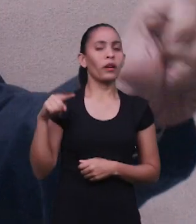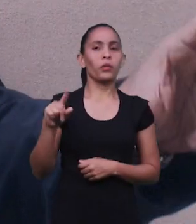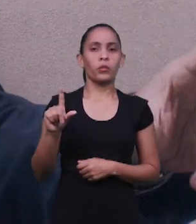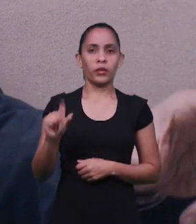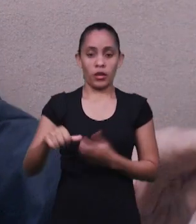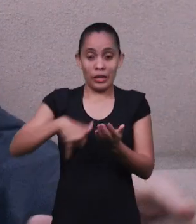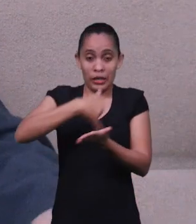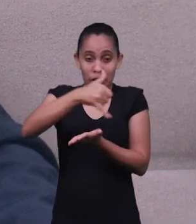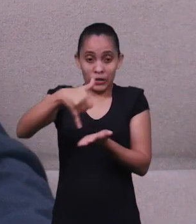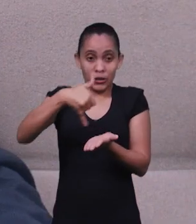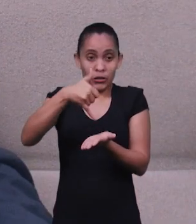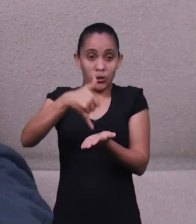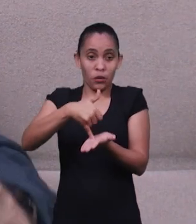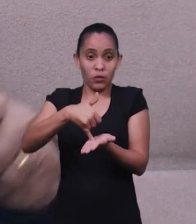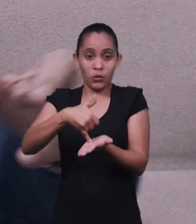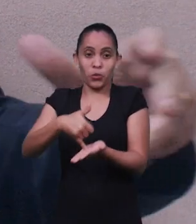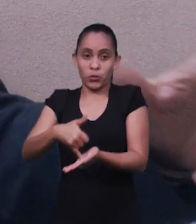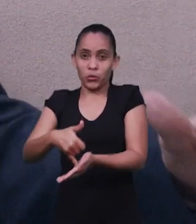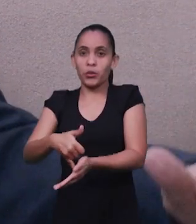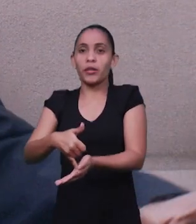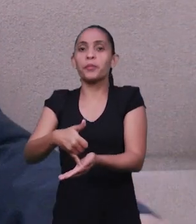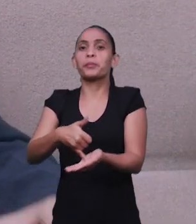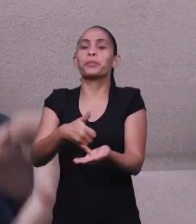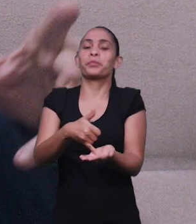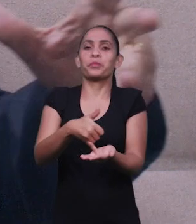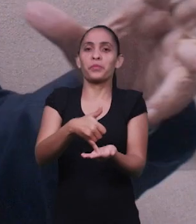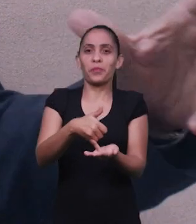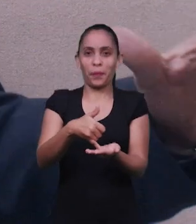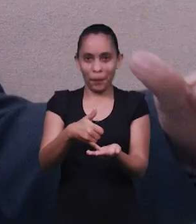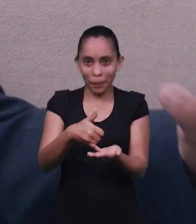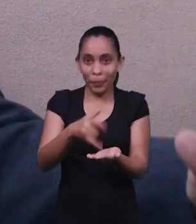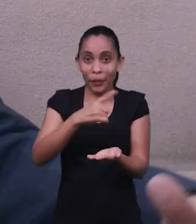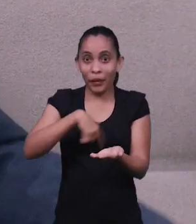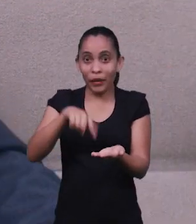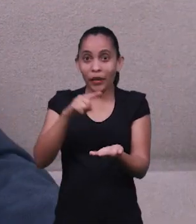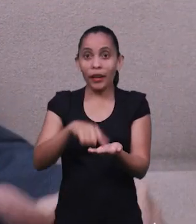ce nard, cette oint, ce parfum,